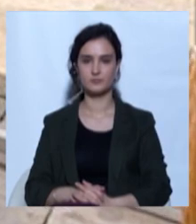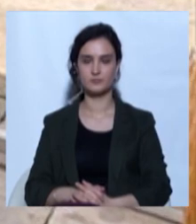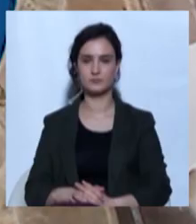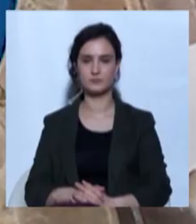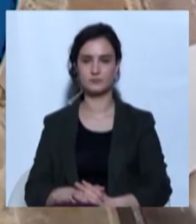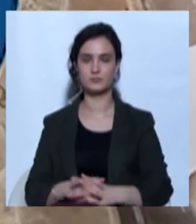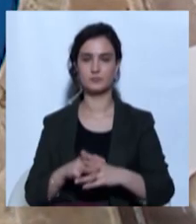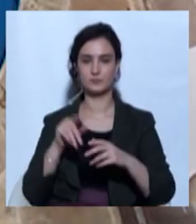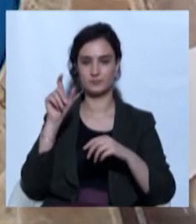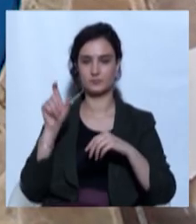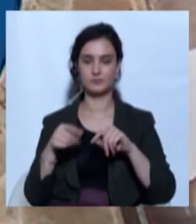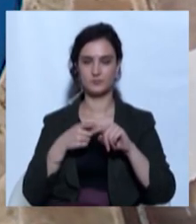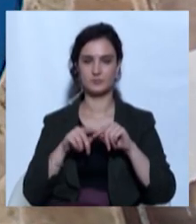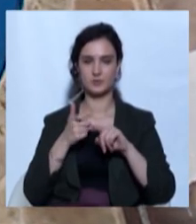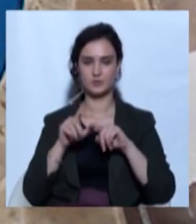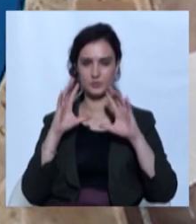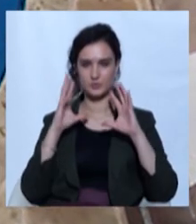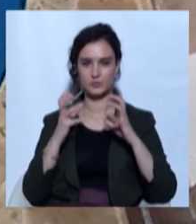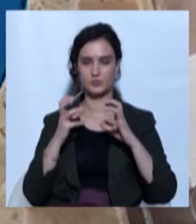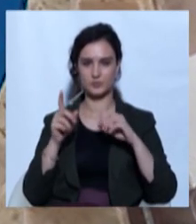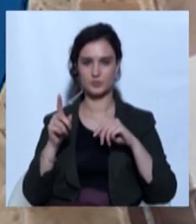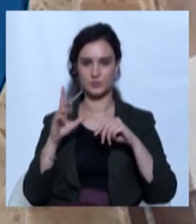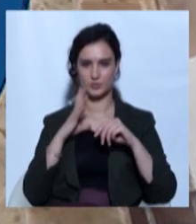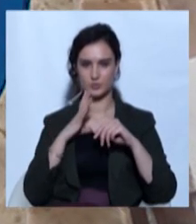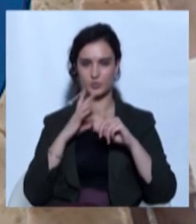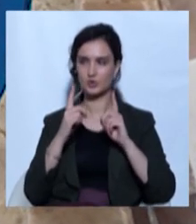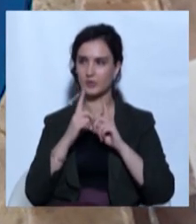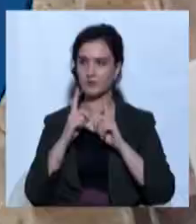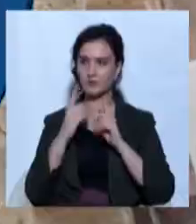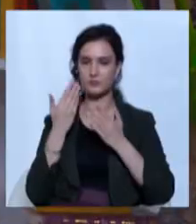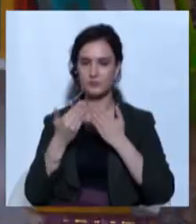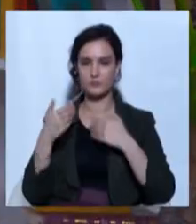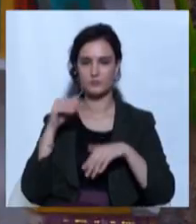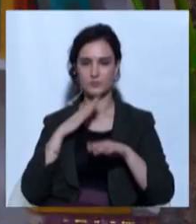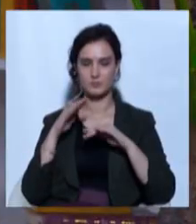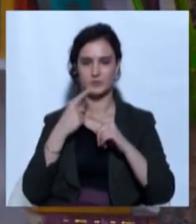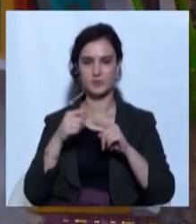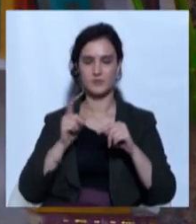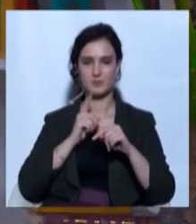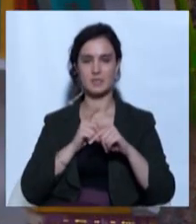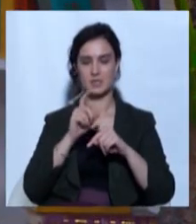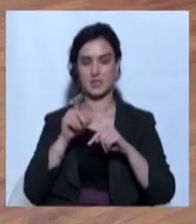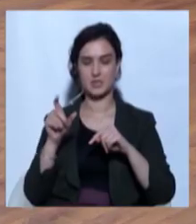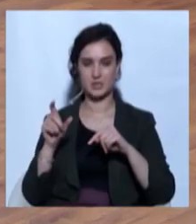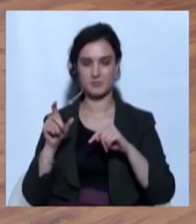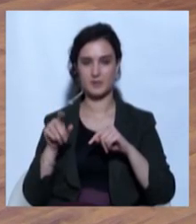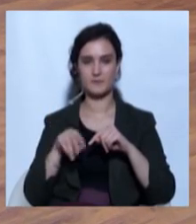კორმბლი ძალიან სერიოზული კონსულტაციები გაიარა სხვადასხვა სპეციალისტებთან